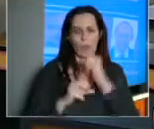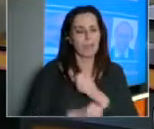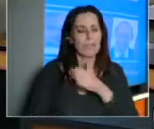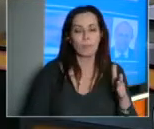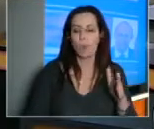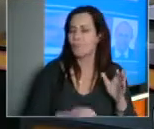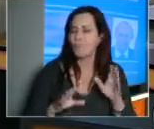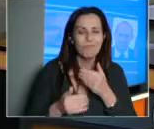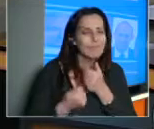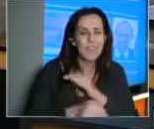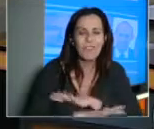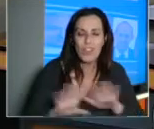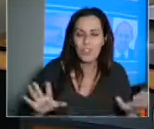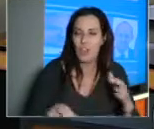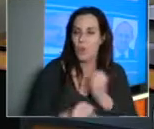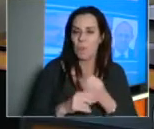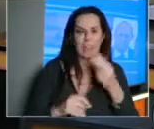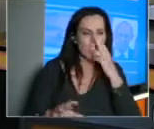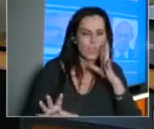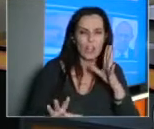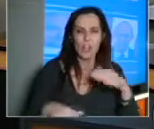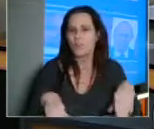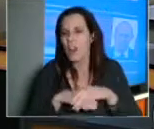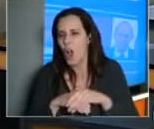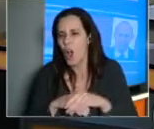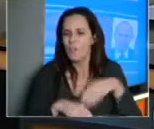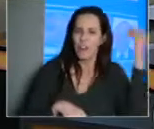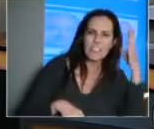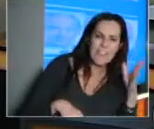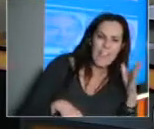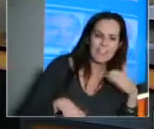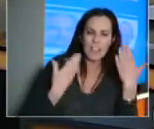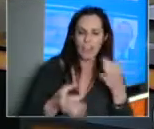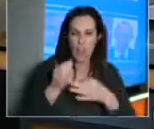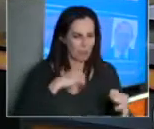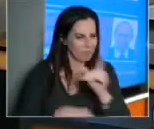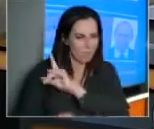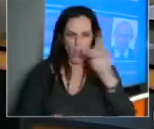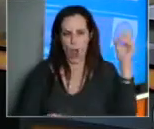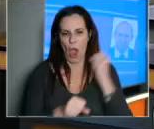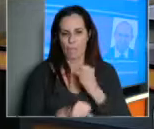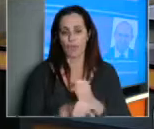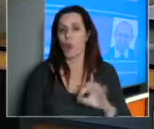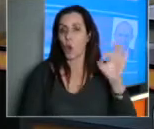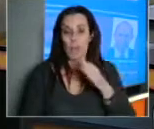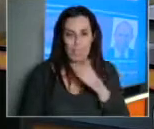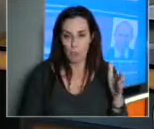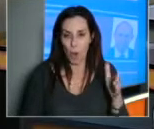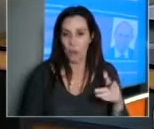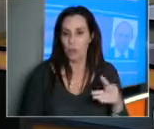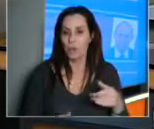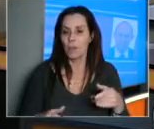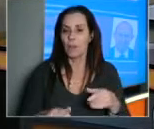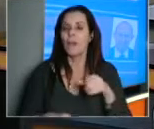השמאל פשט את הרגל. עשו כאן כל כך הרבה ניסיונות לשלום ולפלסטינים ולתת שטחים, זה לא עבד. כל עוד השמאל וארגון